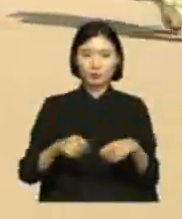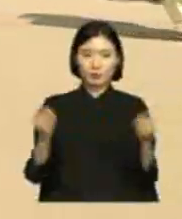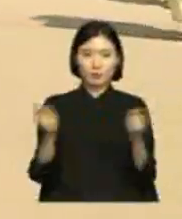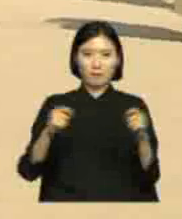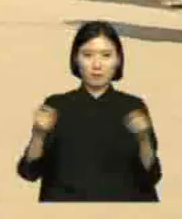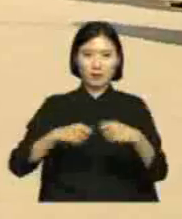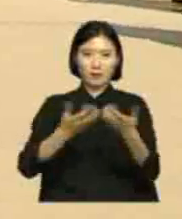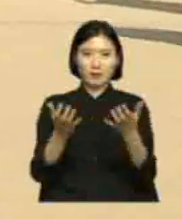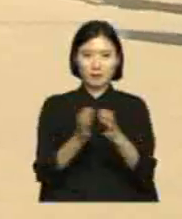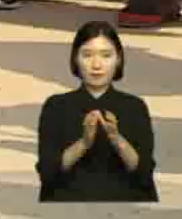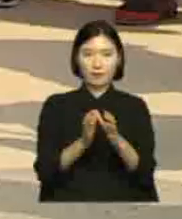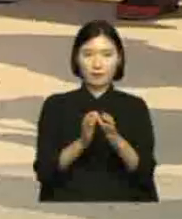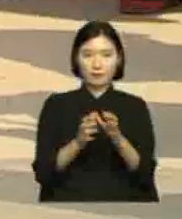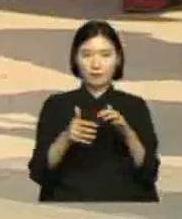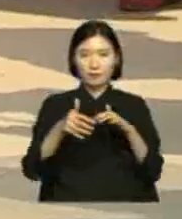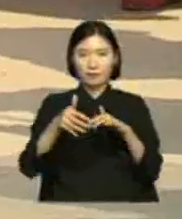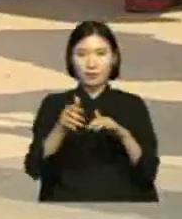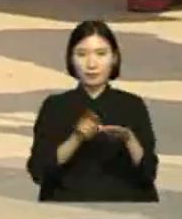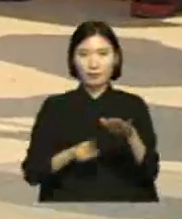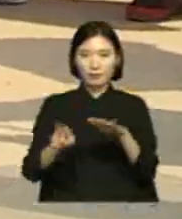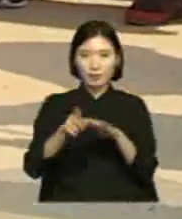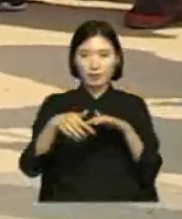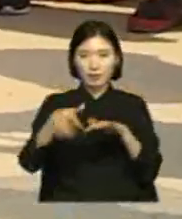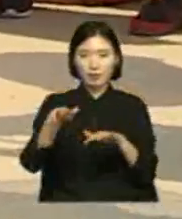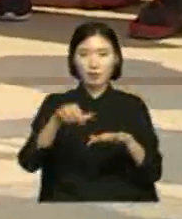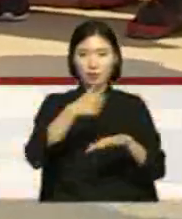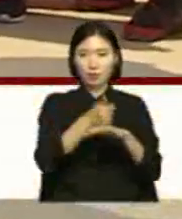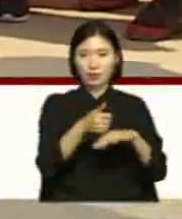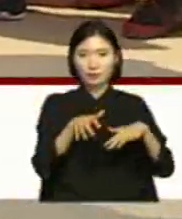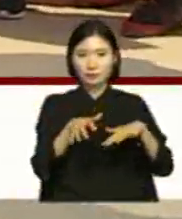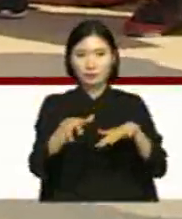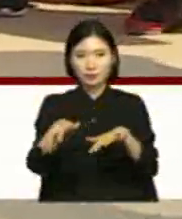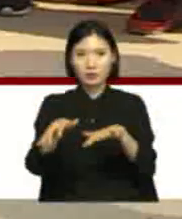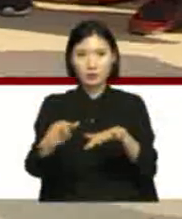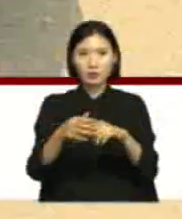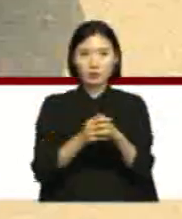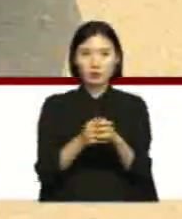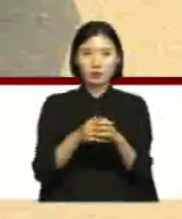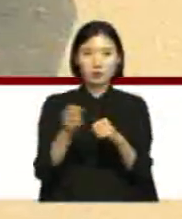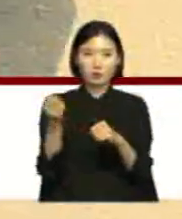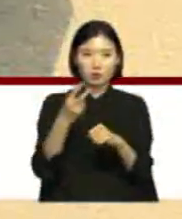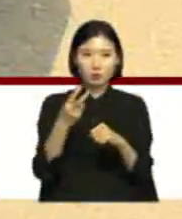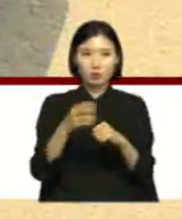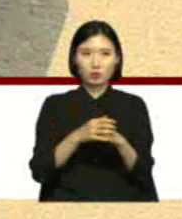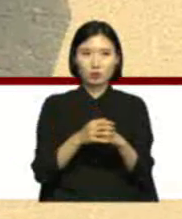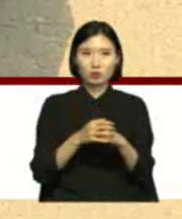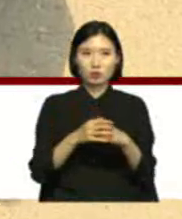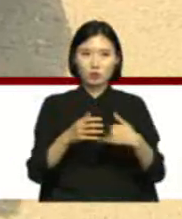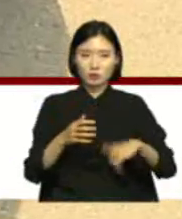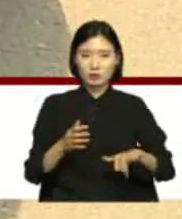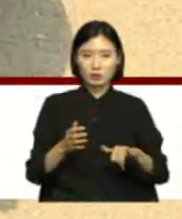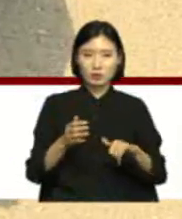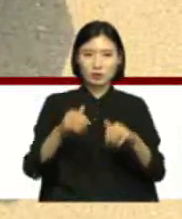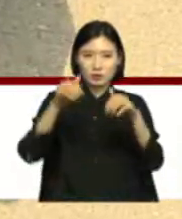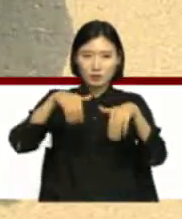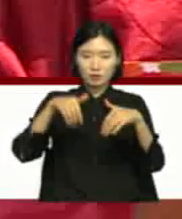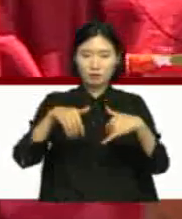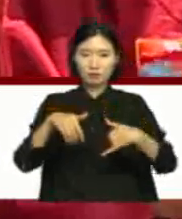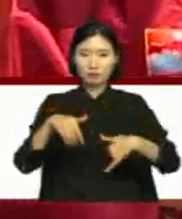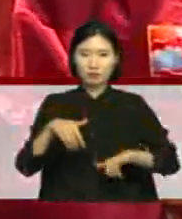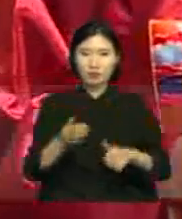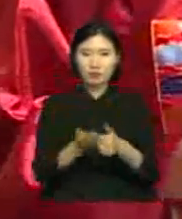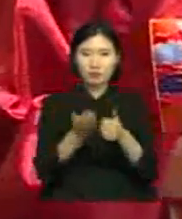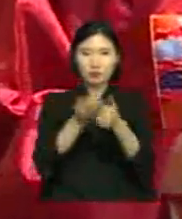어가 행렬이 시작됩니다 관 노비가 막아서 면서 신문고 격 쨍 육아휴직을 허락해 달라는 민원을